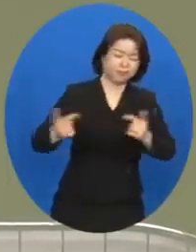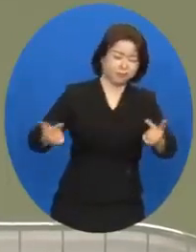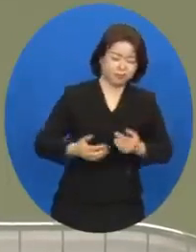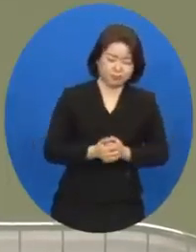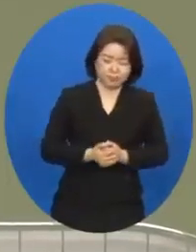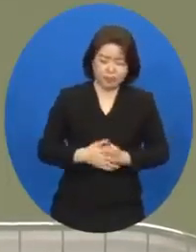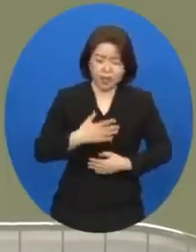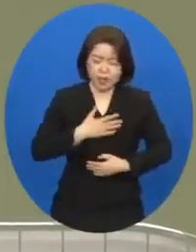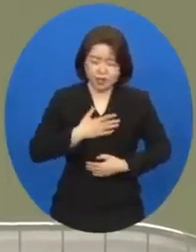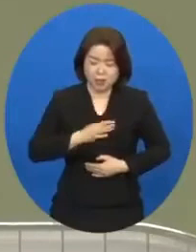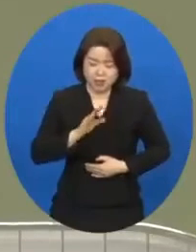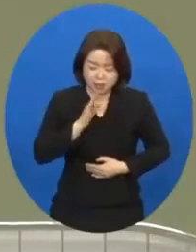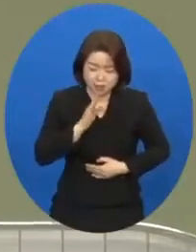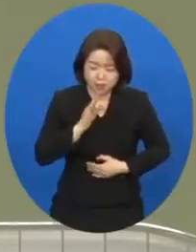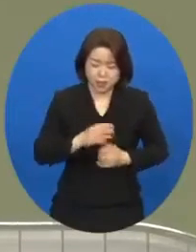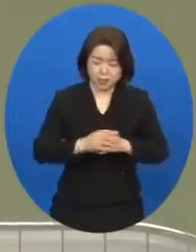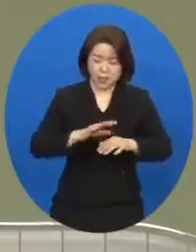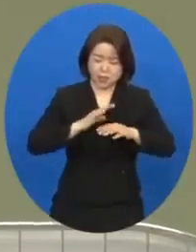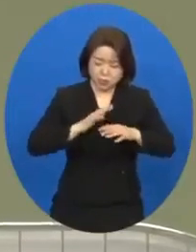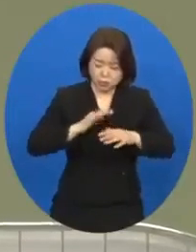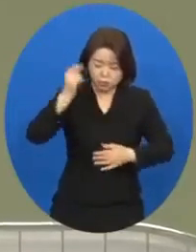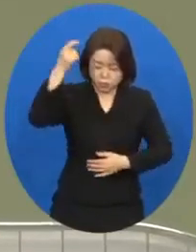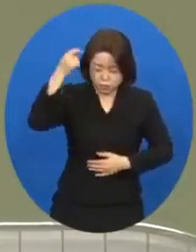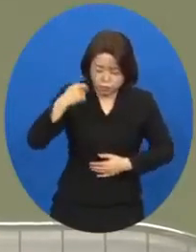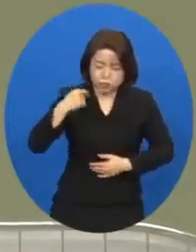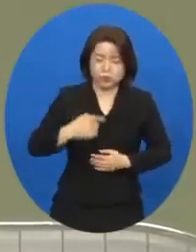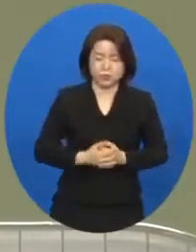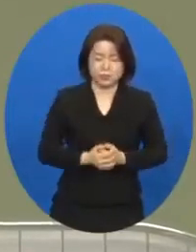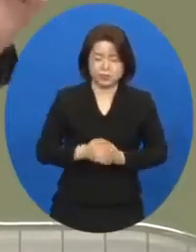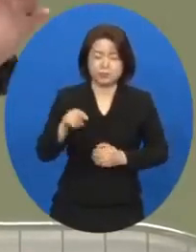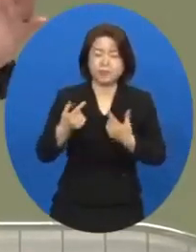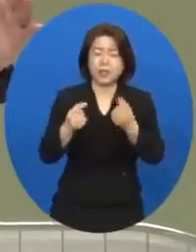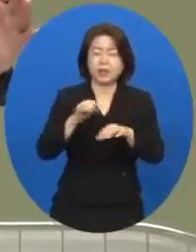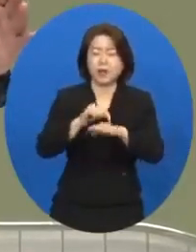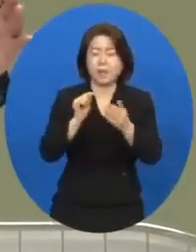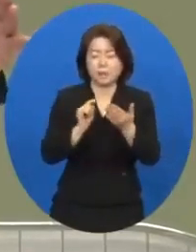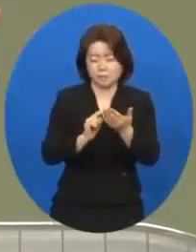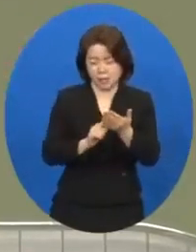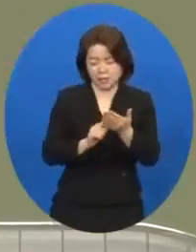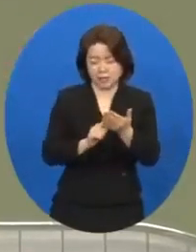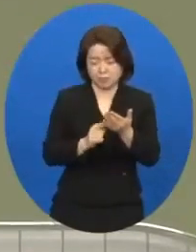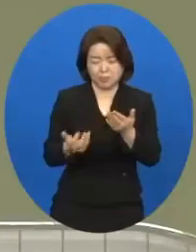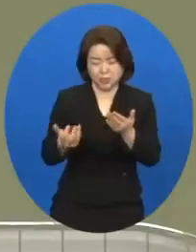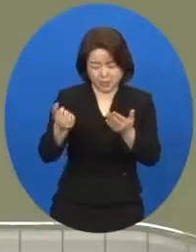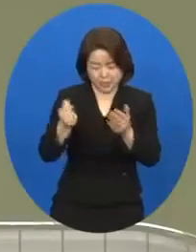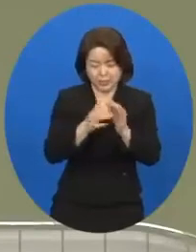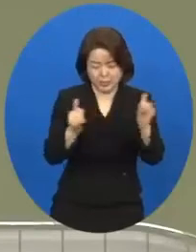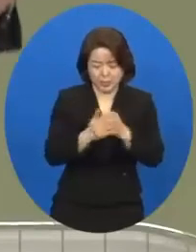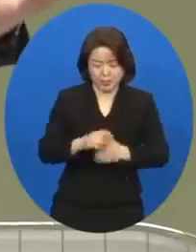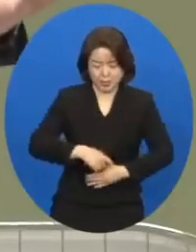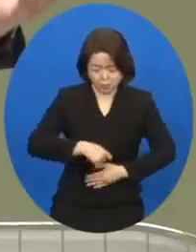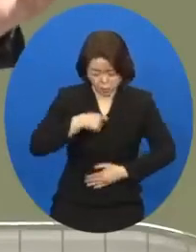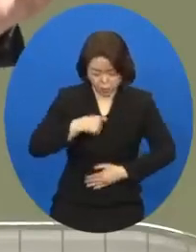때는 내가 정말 두려운 느낌이 드는 그런 심정인 이들이 솔직히 주님 앞에 그